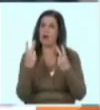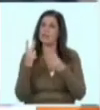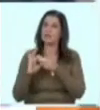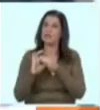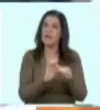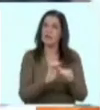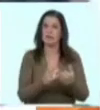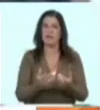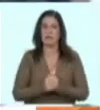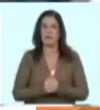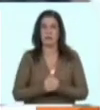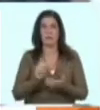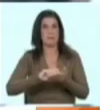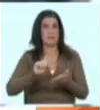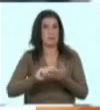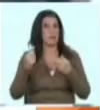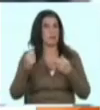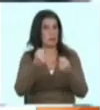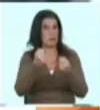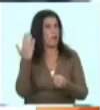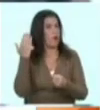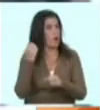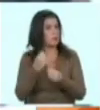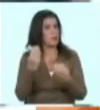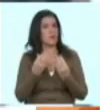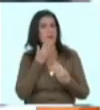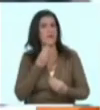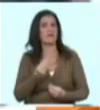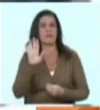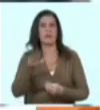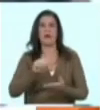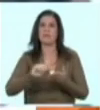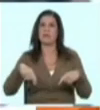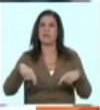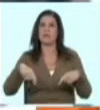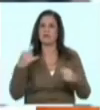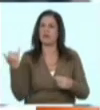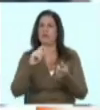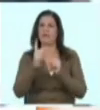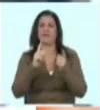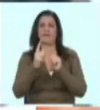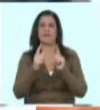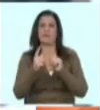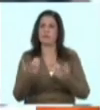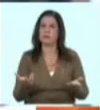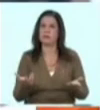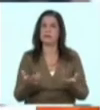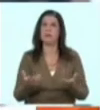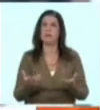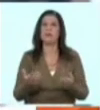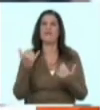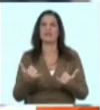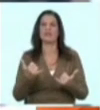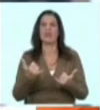צריך לומר שהוא היה הרבה זמן במשרד התחבורה. משרד החינוך שכל רגע מתחלף בו שר, ועושים שם רוטציה, ועושים רוטציה